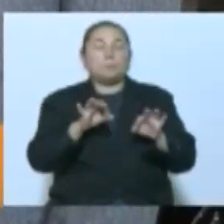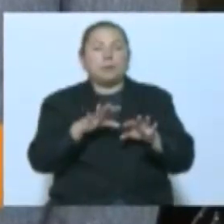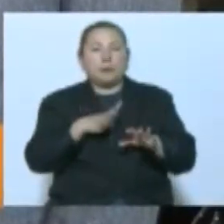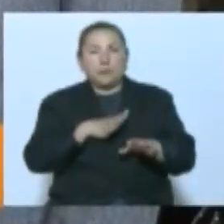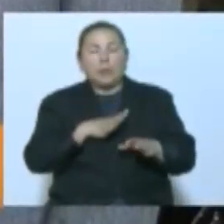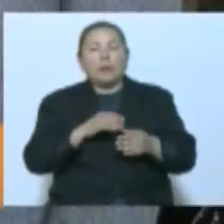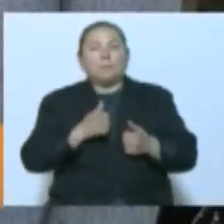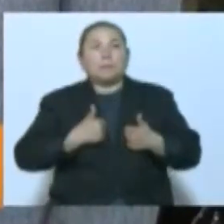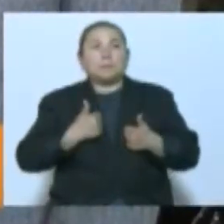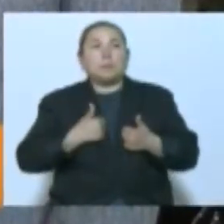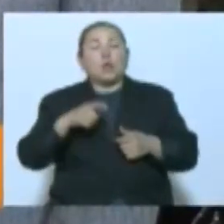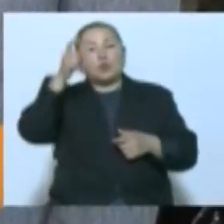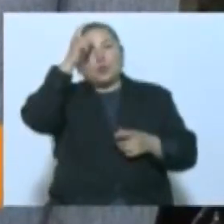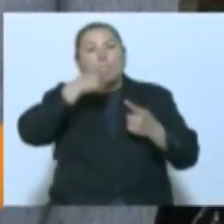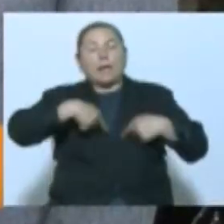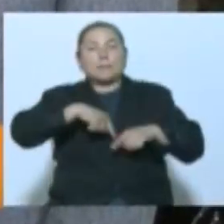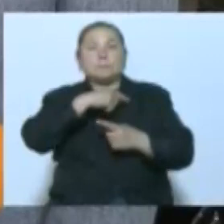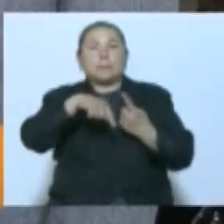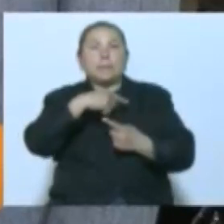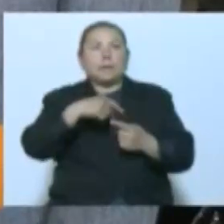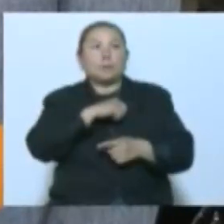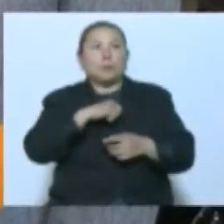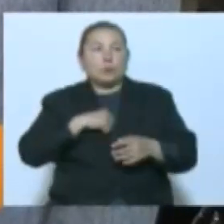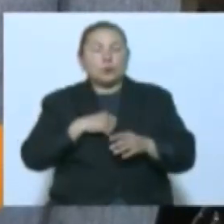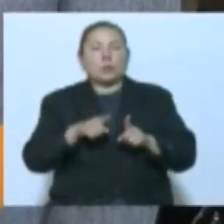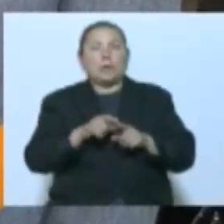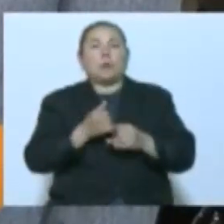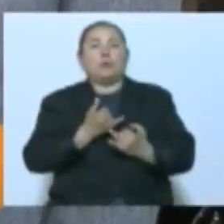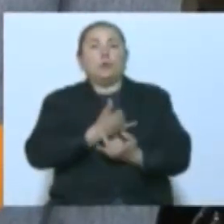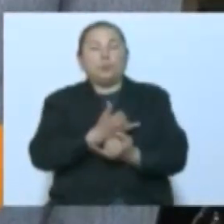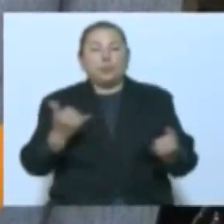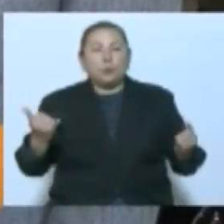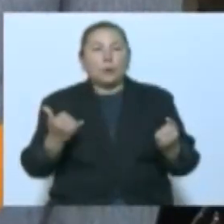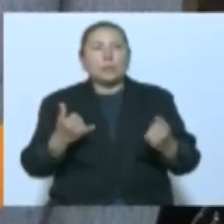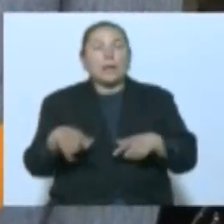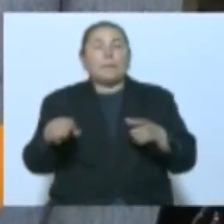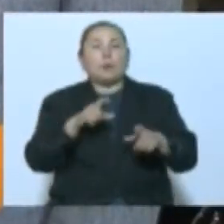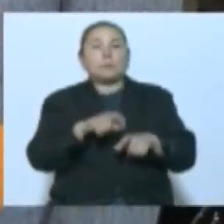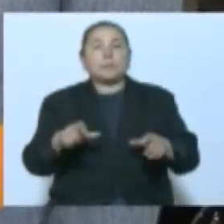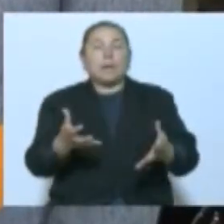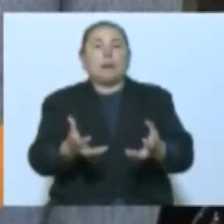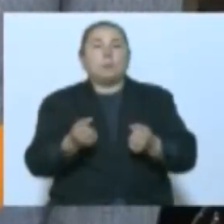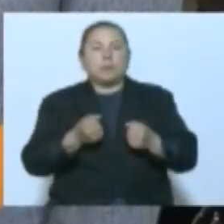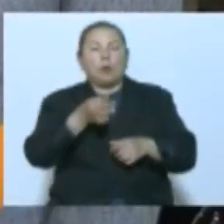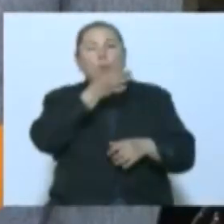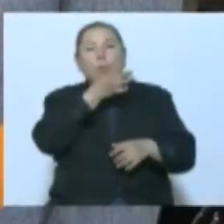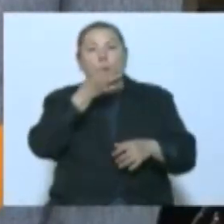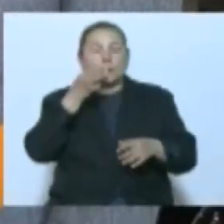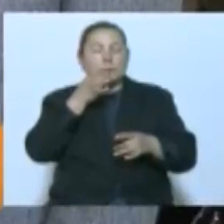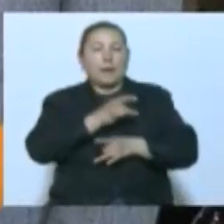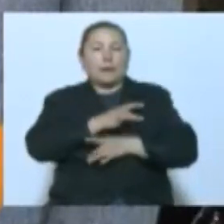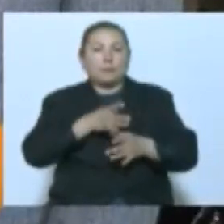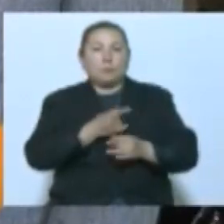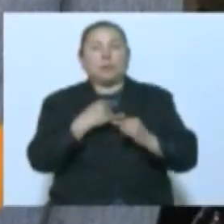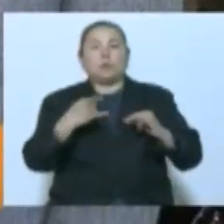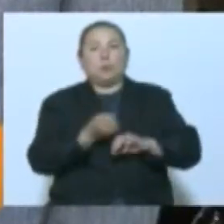мәлімдеме жасады. Ақтаудағы түрік кәсіпкерлер басшыларда қолдан келген көмекті аяп жатқан жоқ. Эвакуацияланған азаматтарды қабылдап, Ораза айт мерекесіне орай дастархан